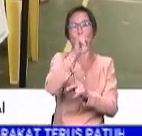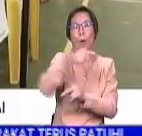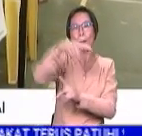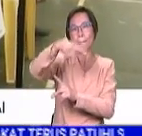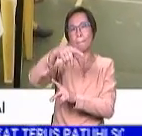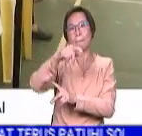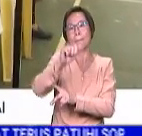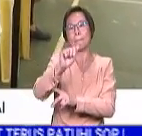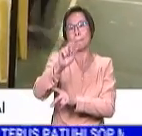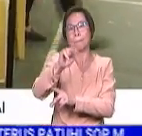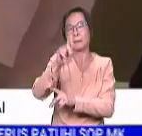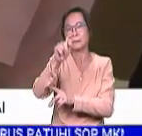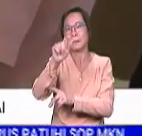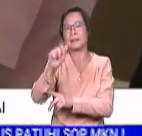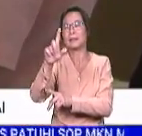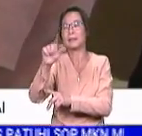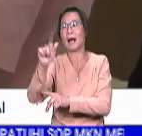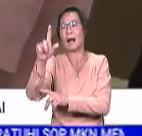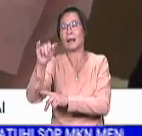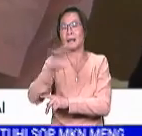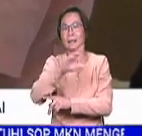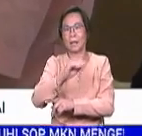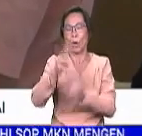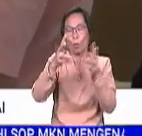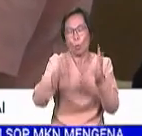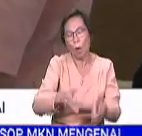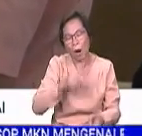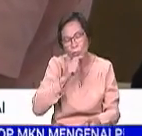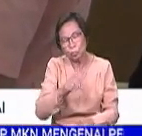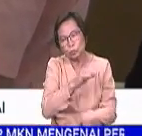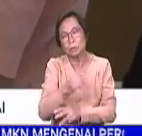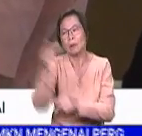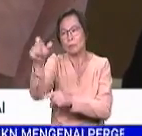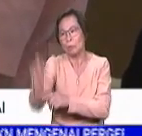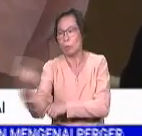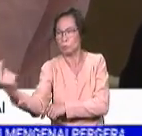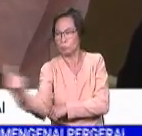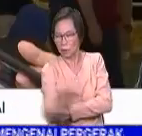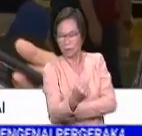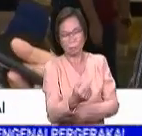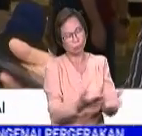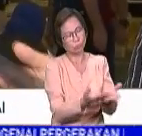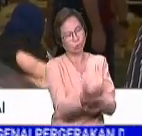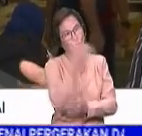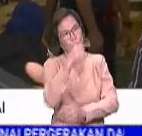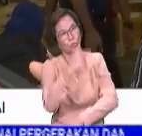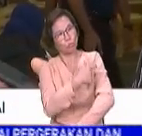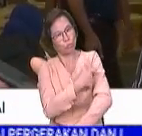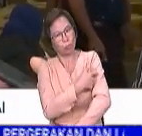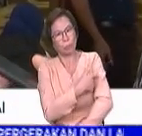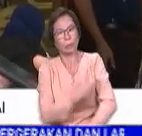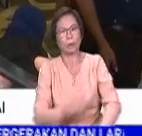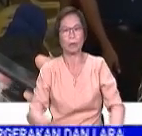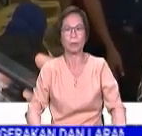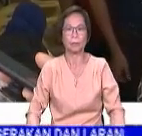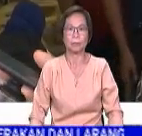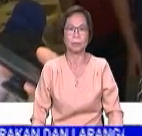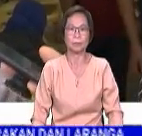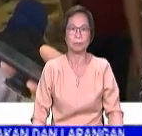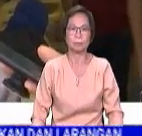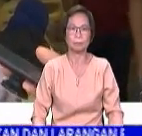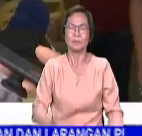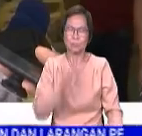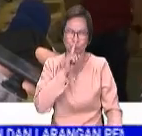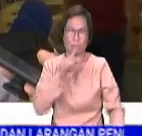pandes dalit dan karambunai termasuk warga emas dan mereka yang hadir secara terus sebenarnya tidak jahat aku